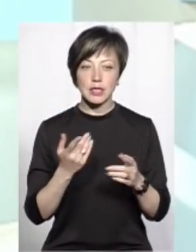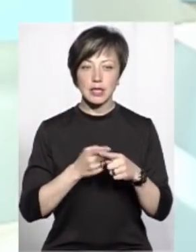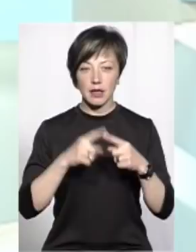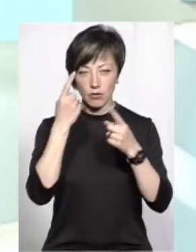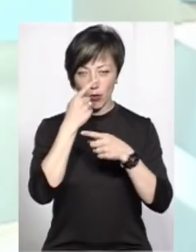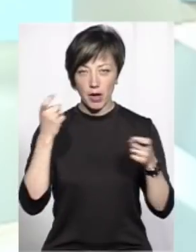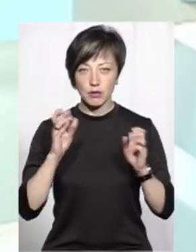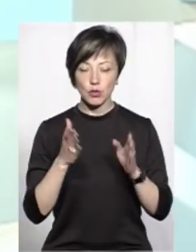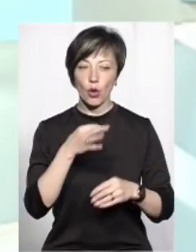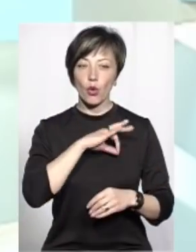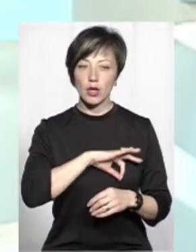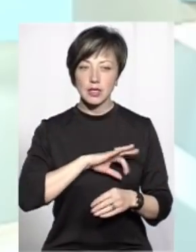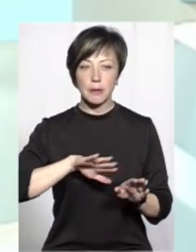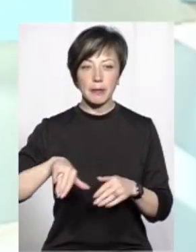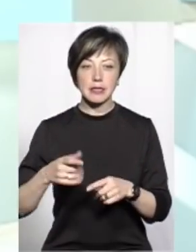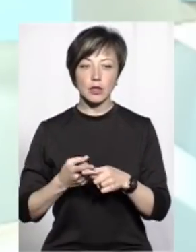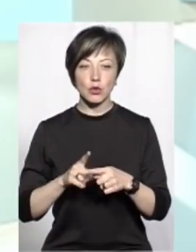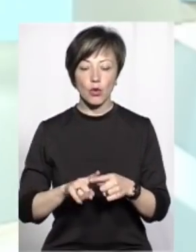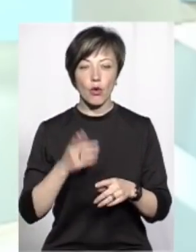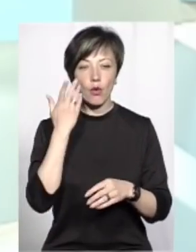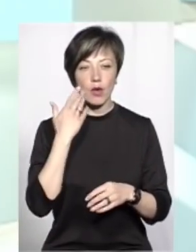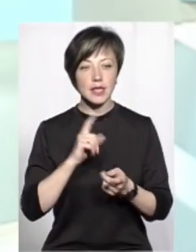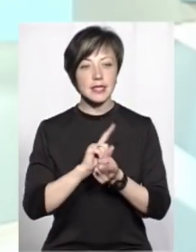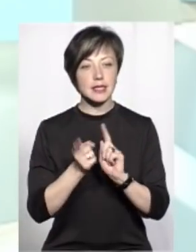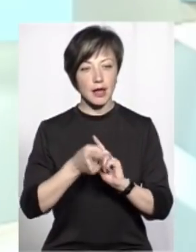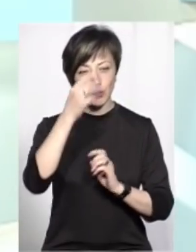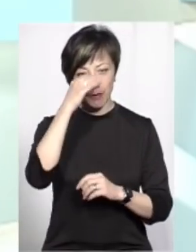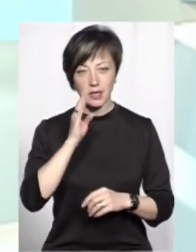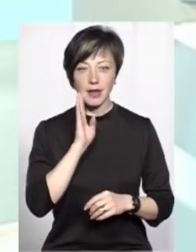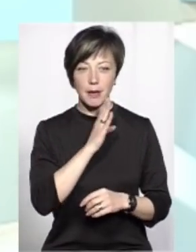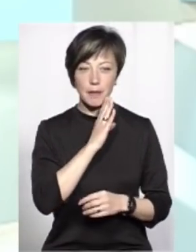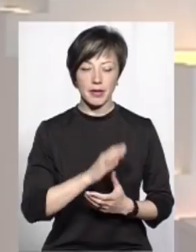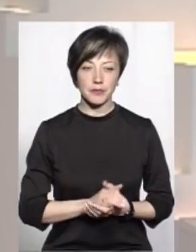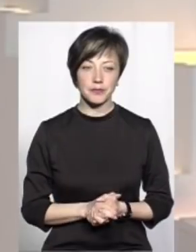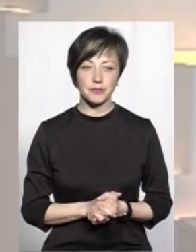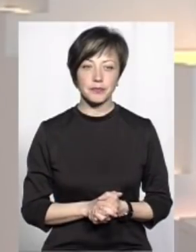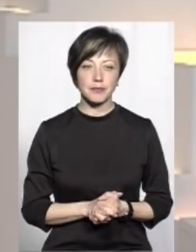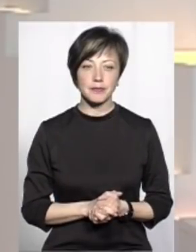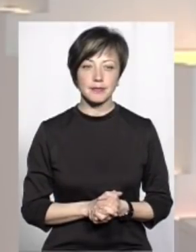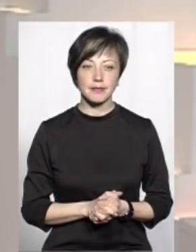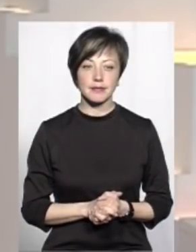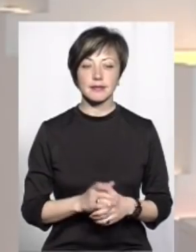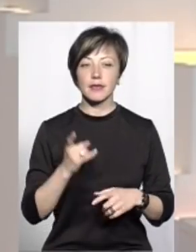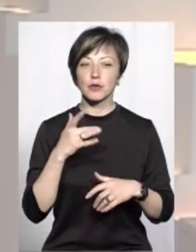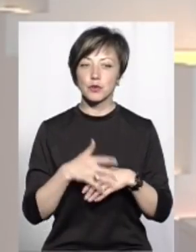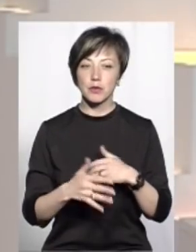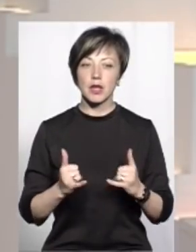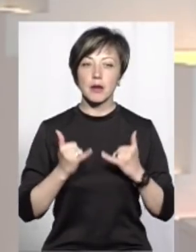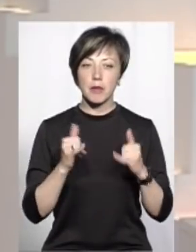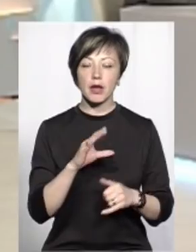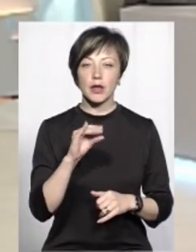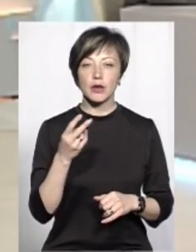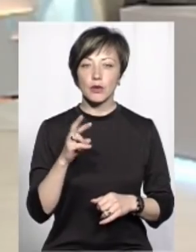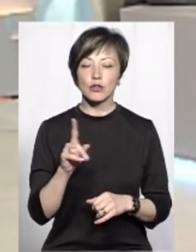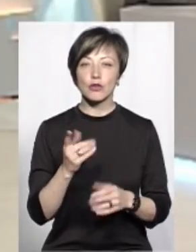інформація буде для них корисною вже після того, як вони стануть батьками, стануть мамами. Зрозуміло. Пані Юлі, що